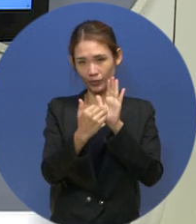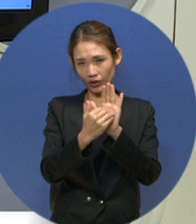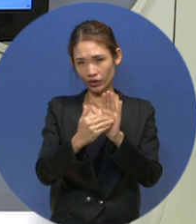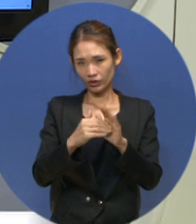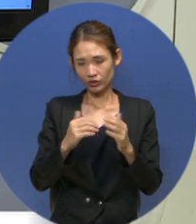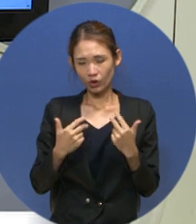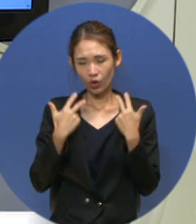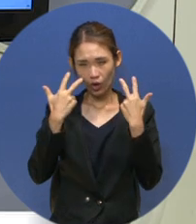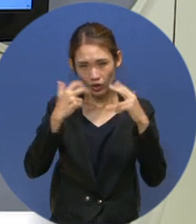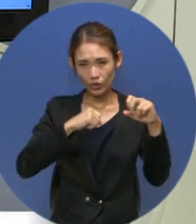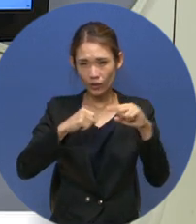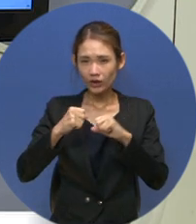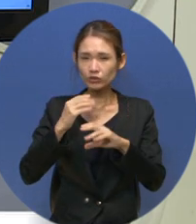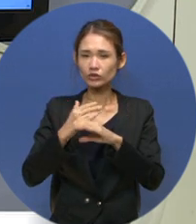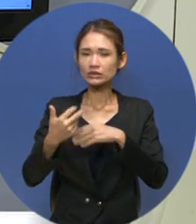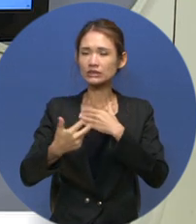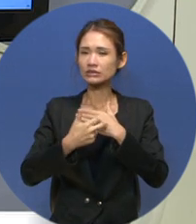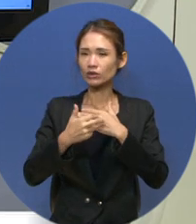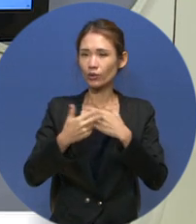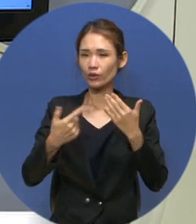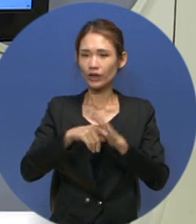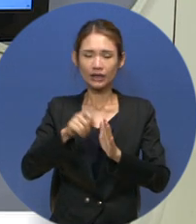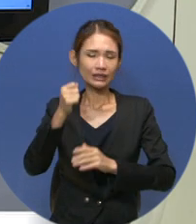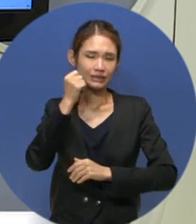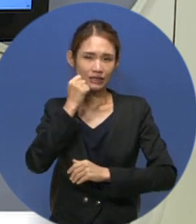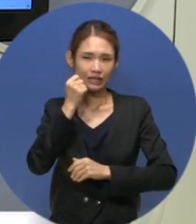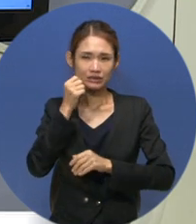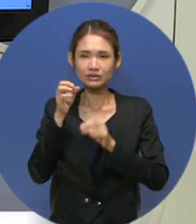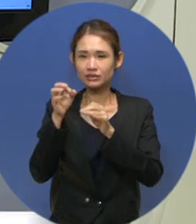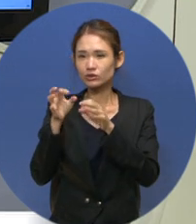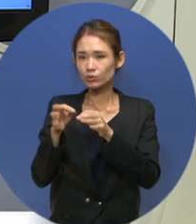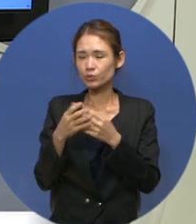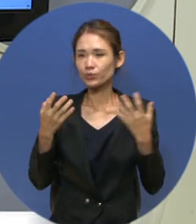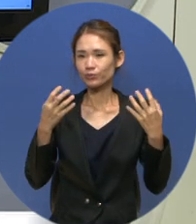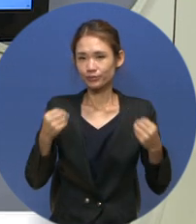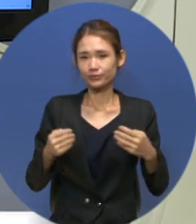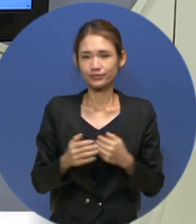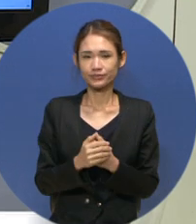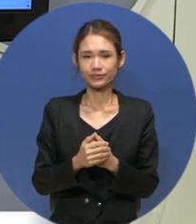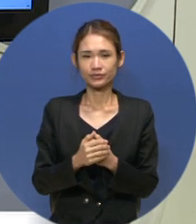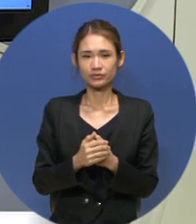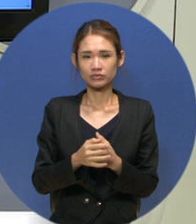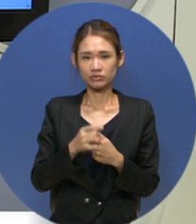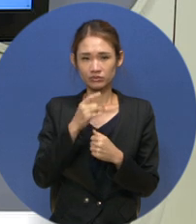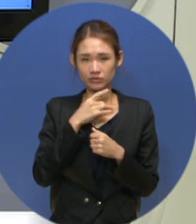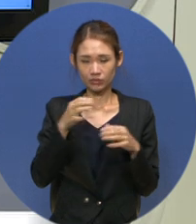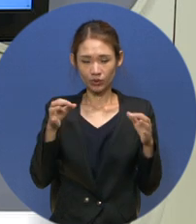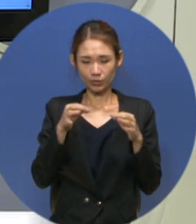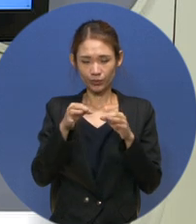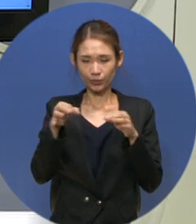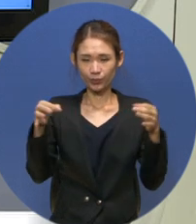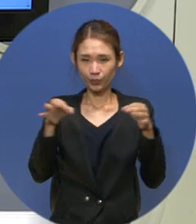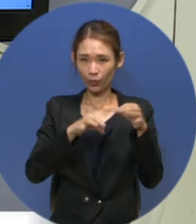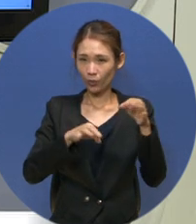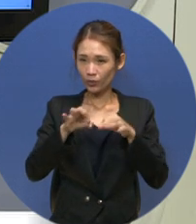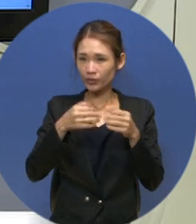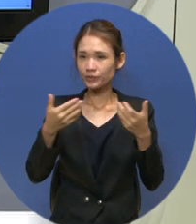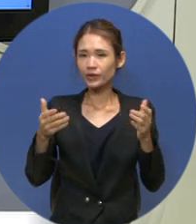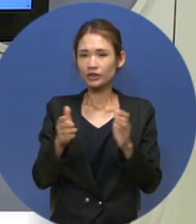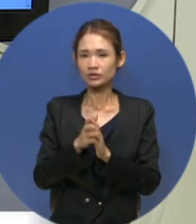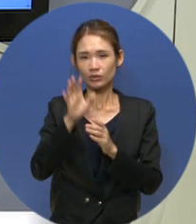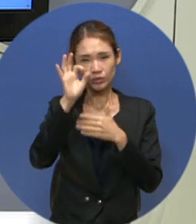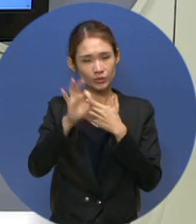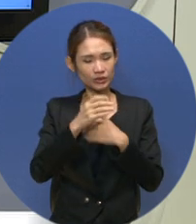헌신하고 있는 의료진을 위한 간 식기 보도 있다는데요 다만 모금 단체에 따르면 전년대비